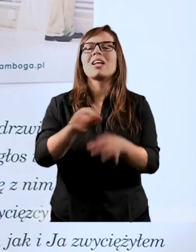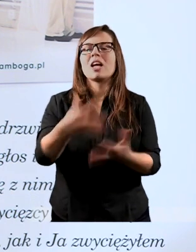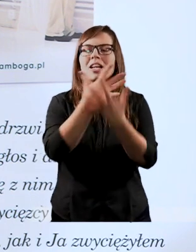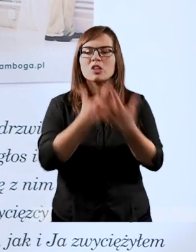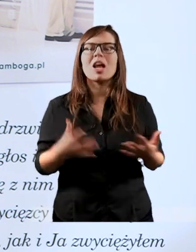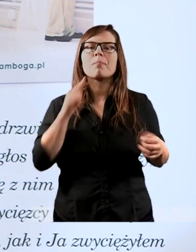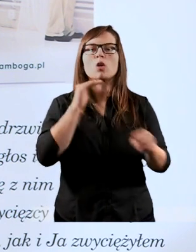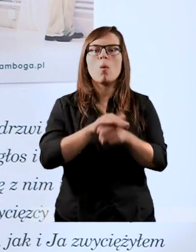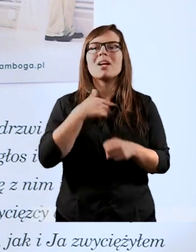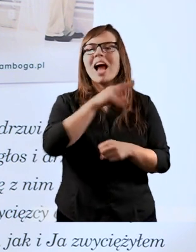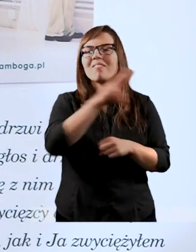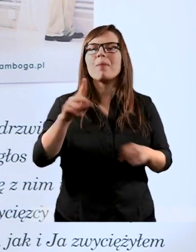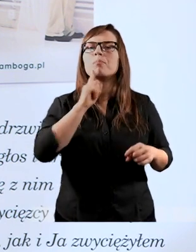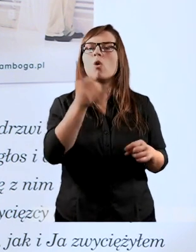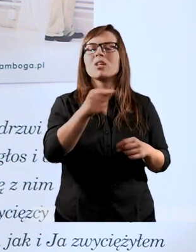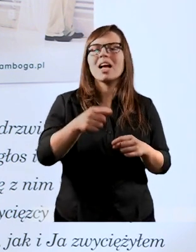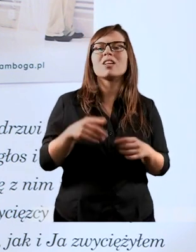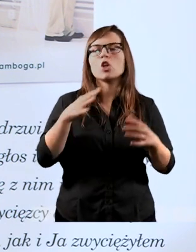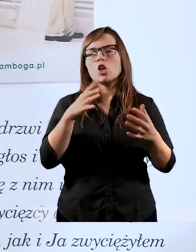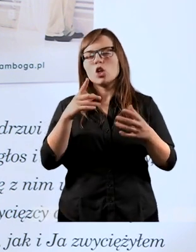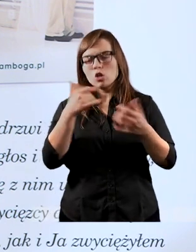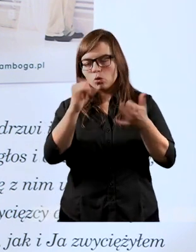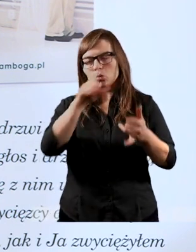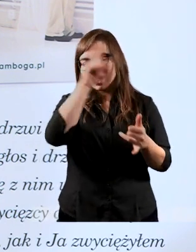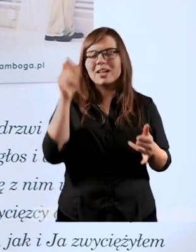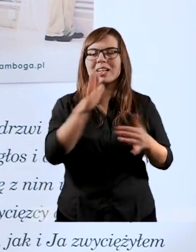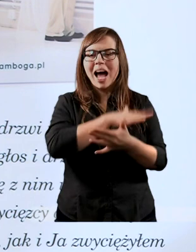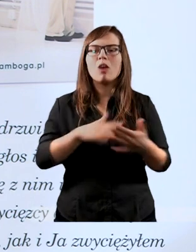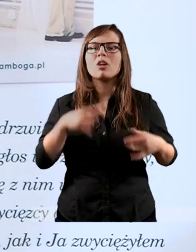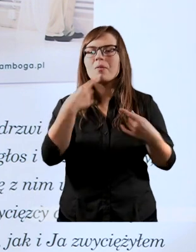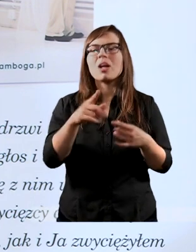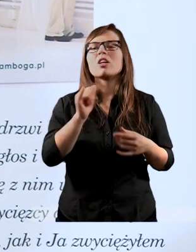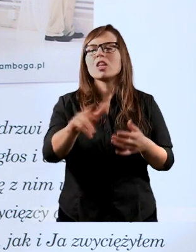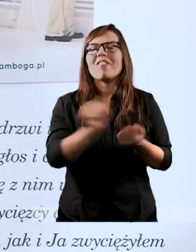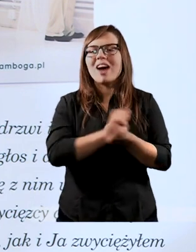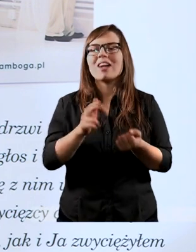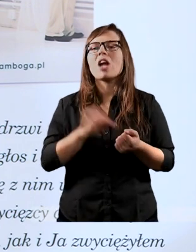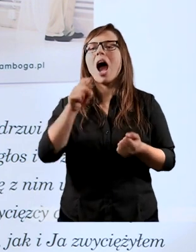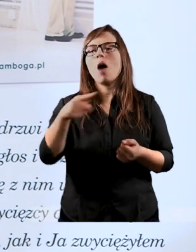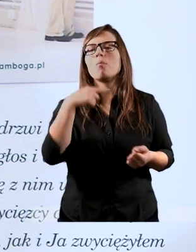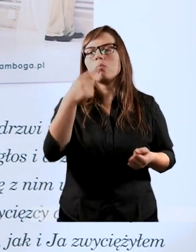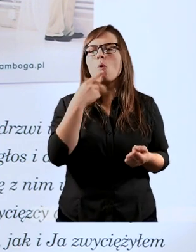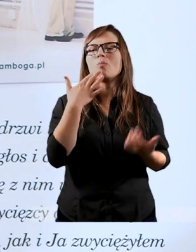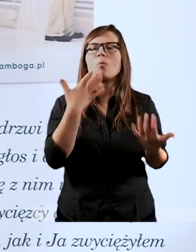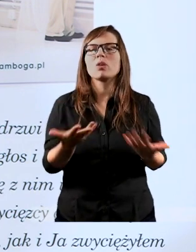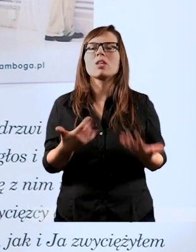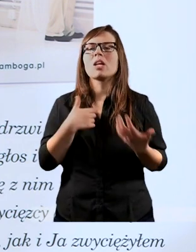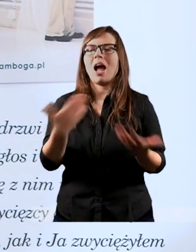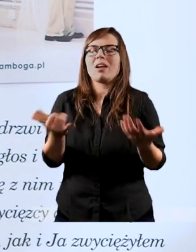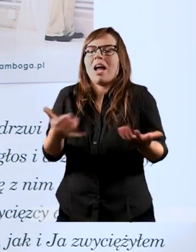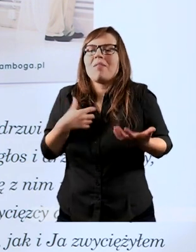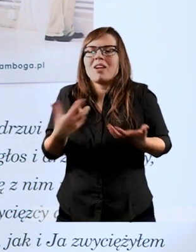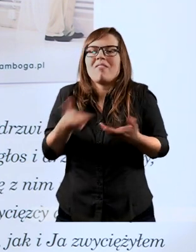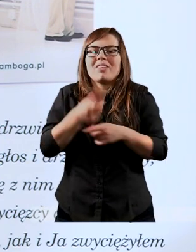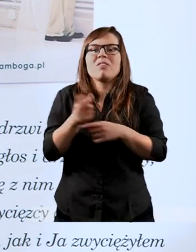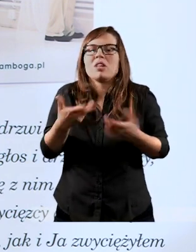ziemi obiecanej. Ja poślę przed wami szerszenie, że wypędzą te narody. Izrael wcale miał nie walczyć. A oni mówią, my, dlaczego my mamy